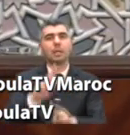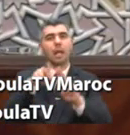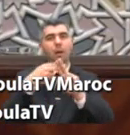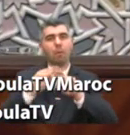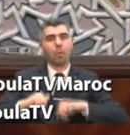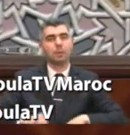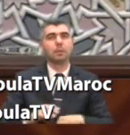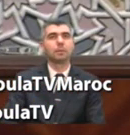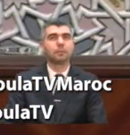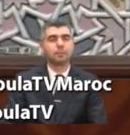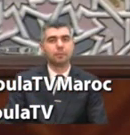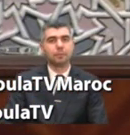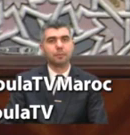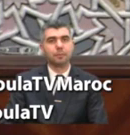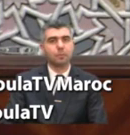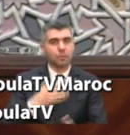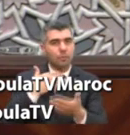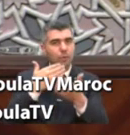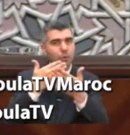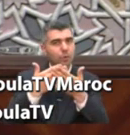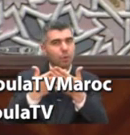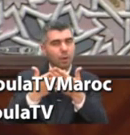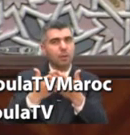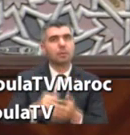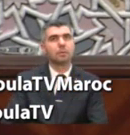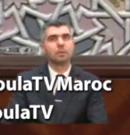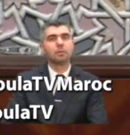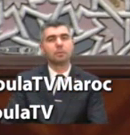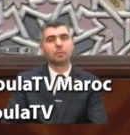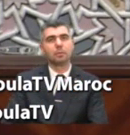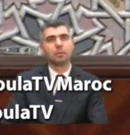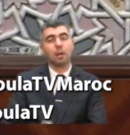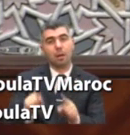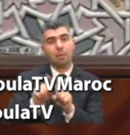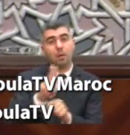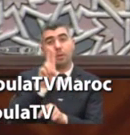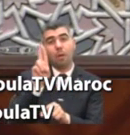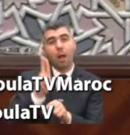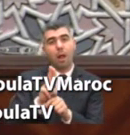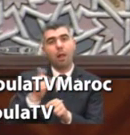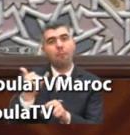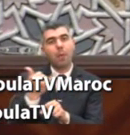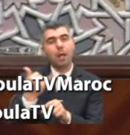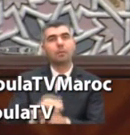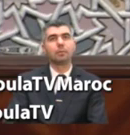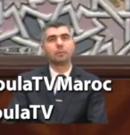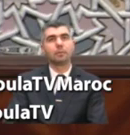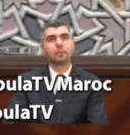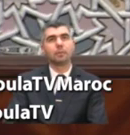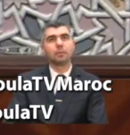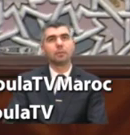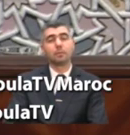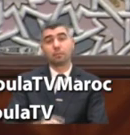تفضلوا. شكرا سيد نائب المحترم على هذا السؤال المهم. ففعلا